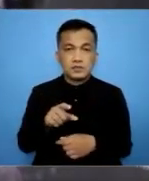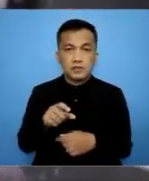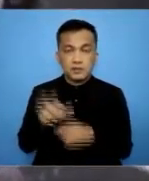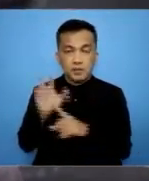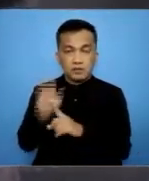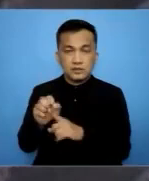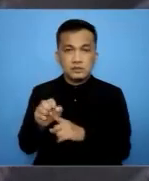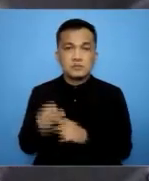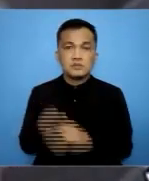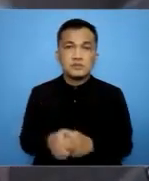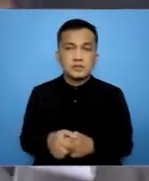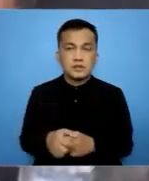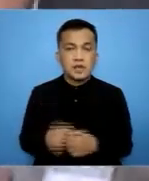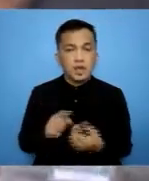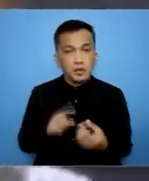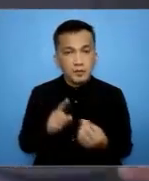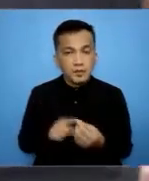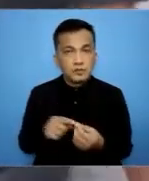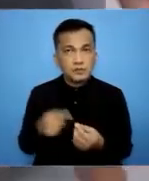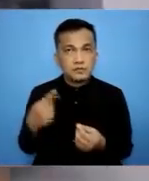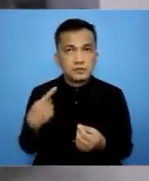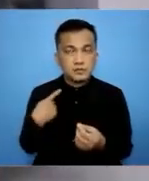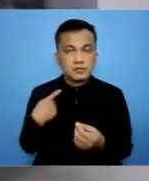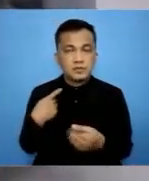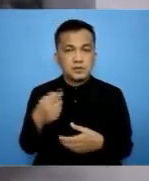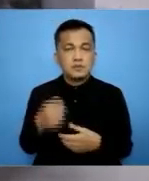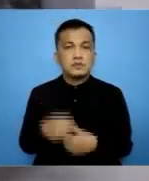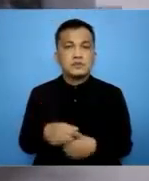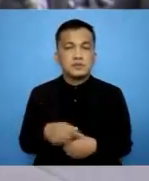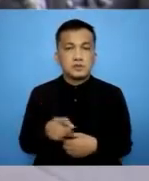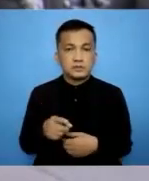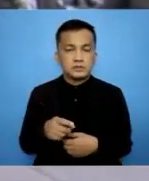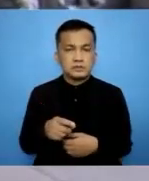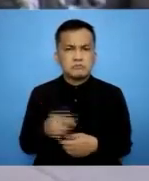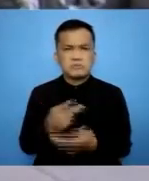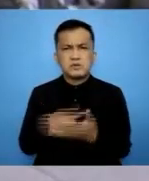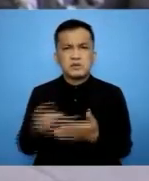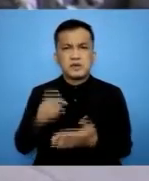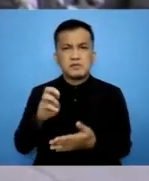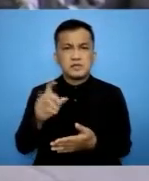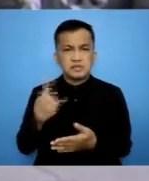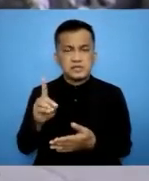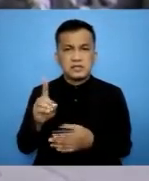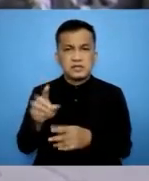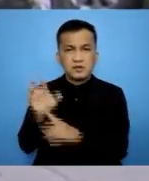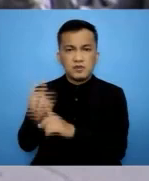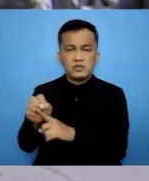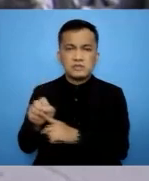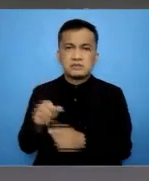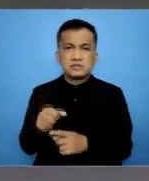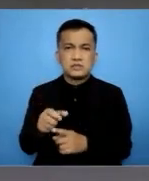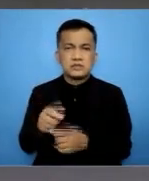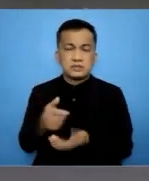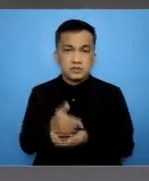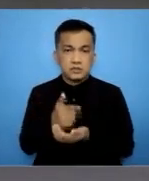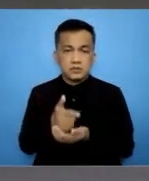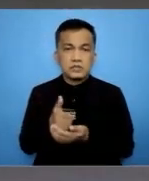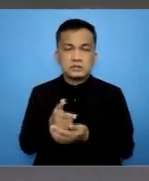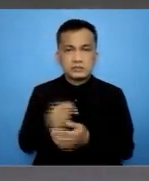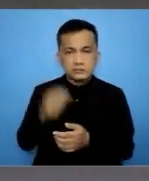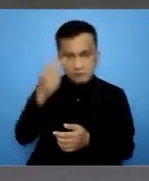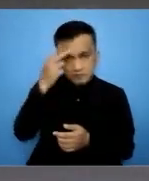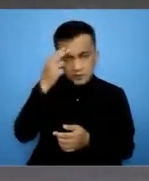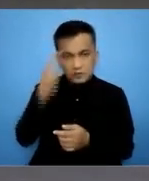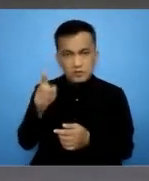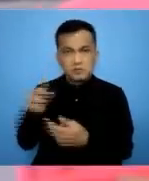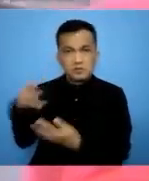nila. Humalo ito sa mga nagpanik na tao, kaya nakatakas. Dalawang anggulo ang iniimbestigahan ng mga otoridad. Inside job o kung